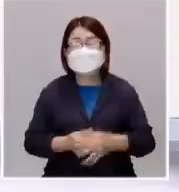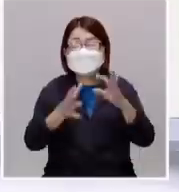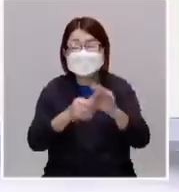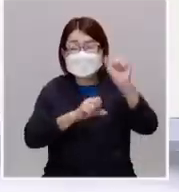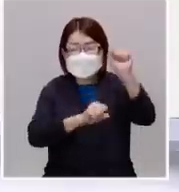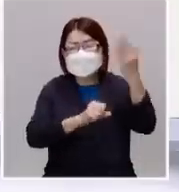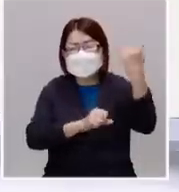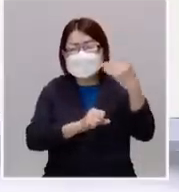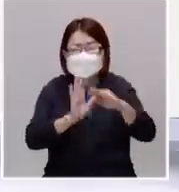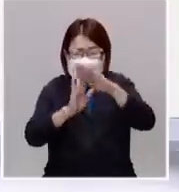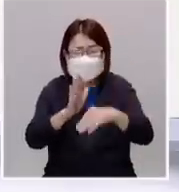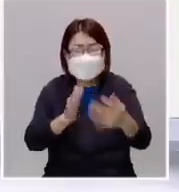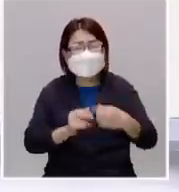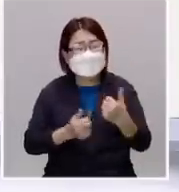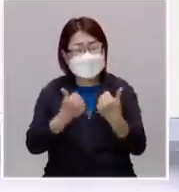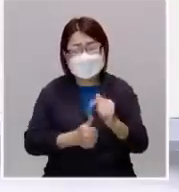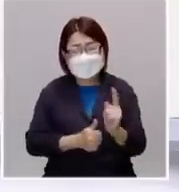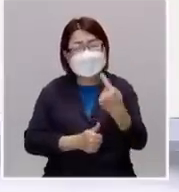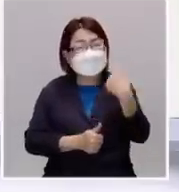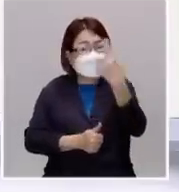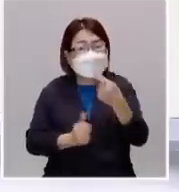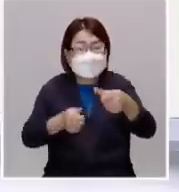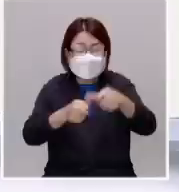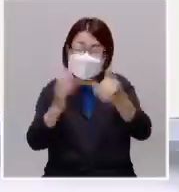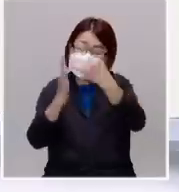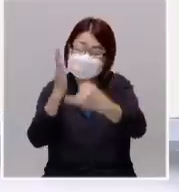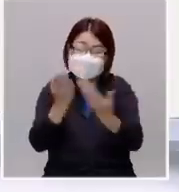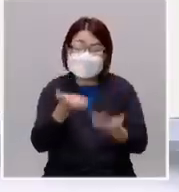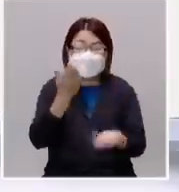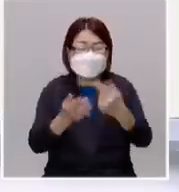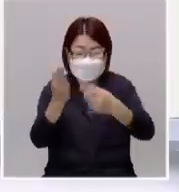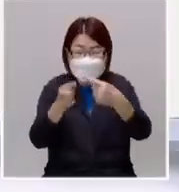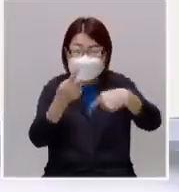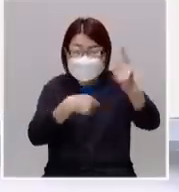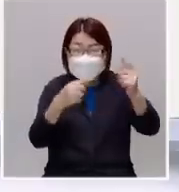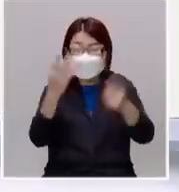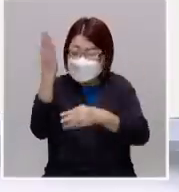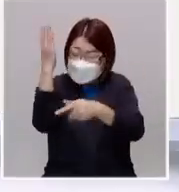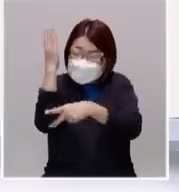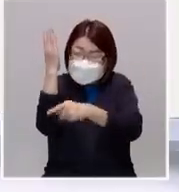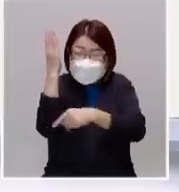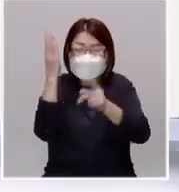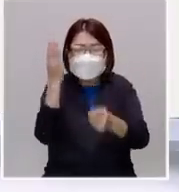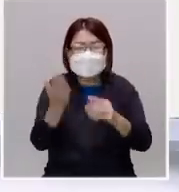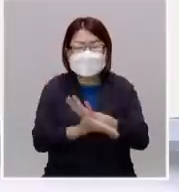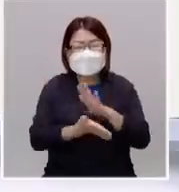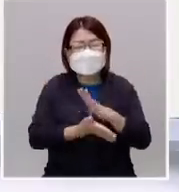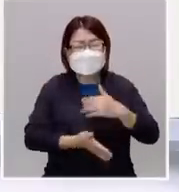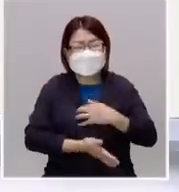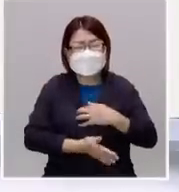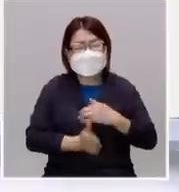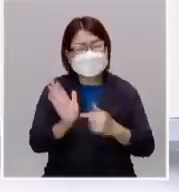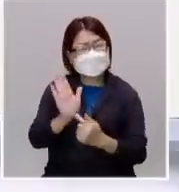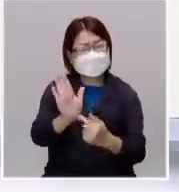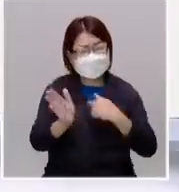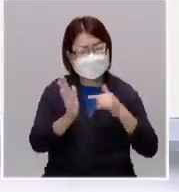ที่เดินทางมาจากต่างจังหวัดจะเข้าในพื้นที่จังหวัดภูเก็ตค่ะโดยที่ยังไม่มีเอกสารยืนยันว่าตนเองเนี่ยฉีดวัคซีนครบ2โด